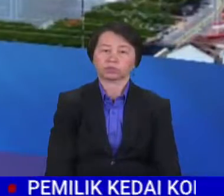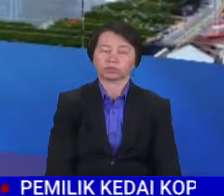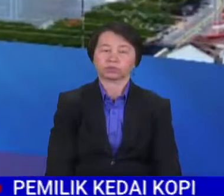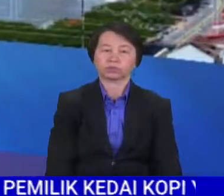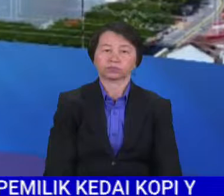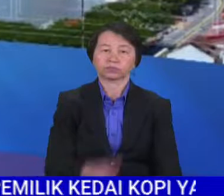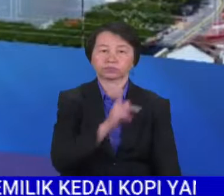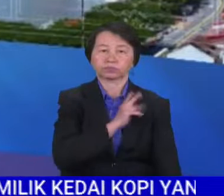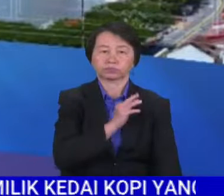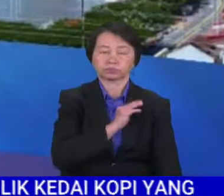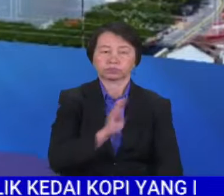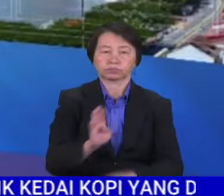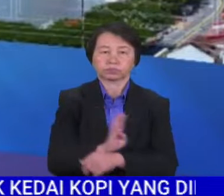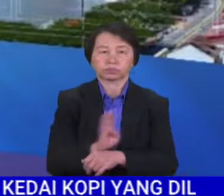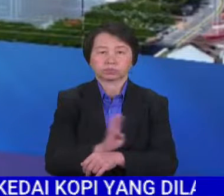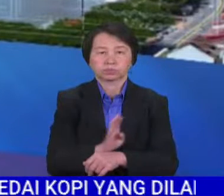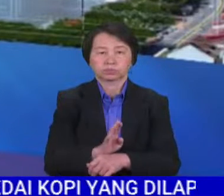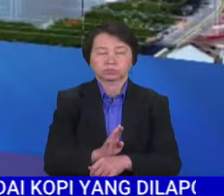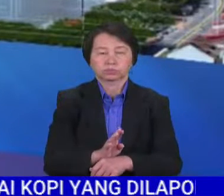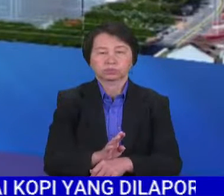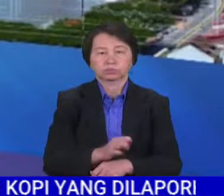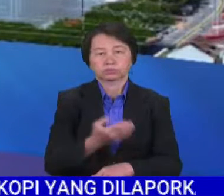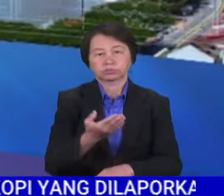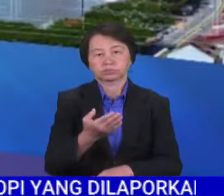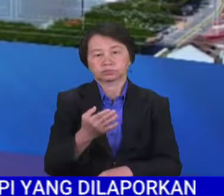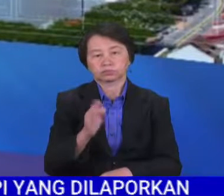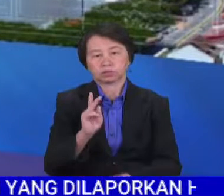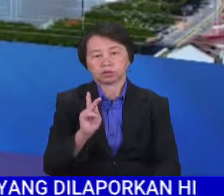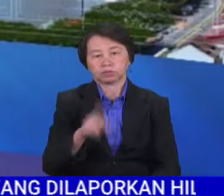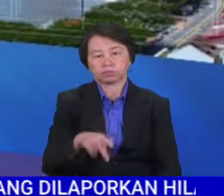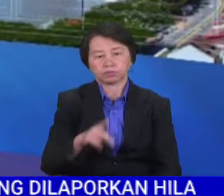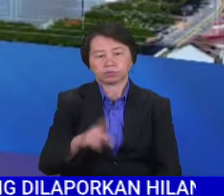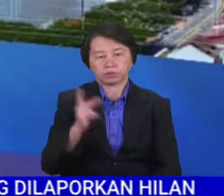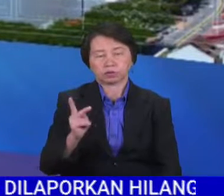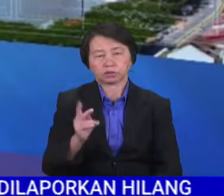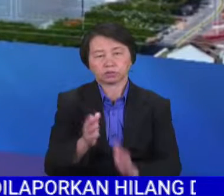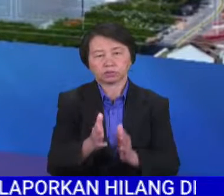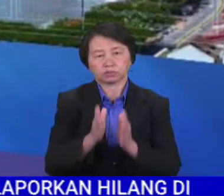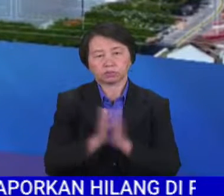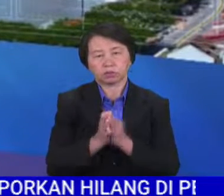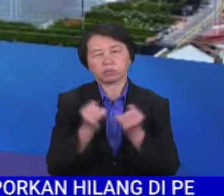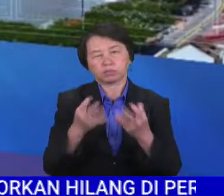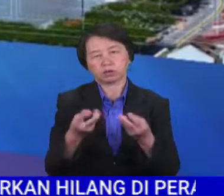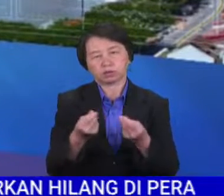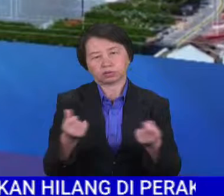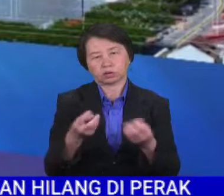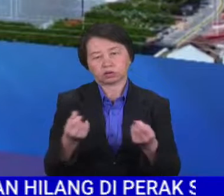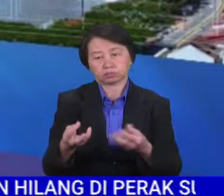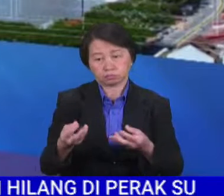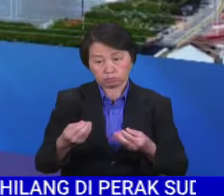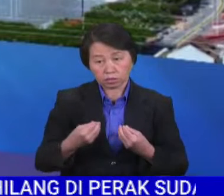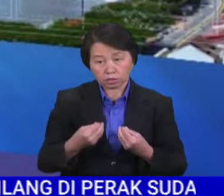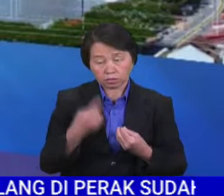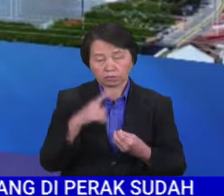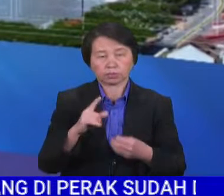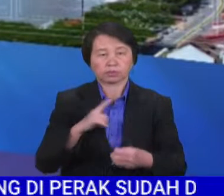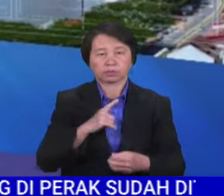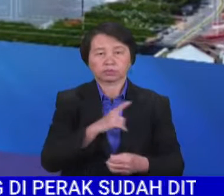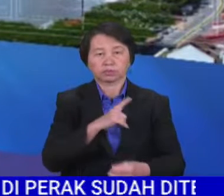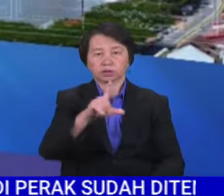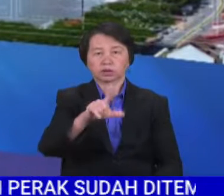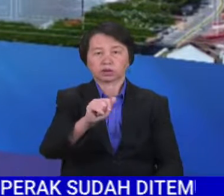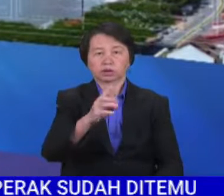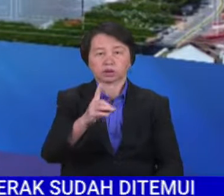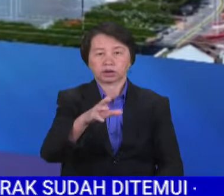sementara itu Kementerian perusahaan peladangan dan komoditi kepe-kepe memohon lebih banyak tanah diperuntukkan kepada lembaga